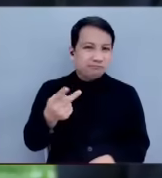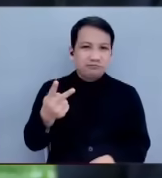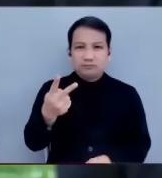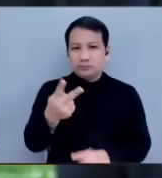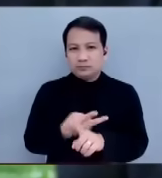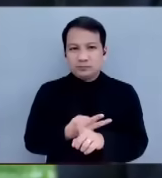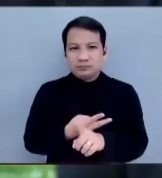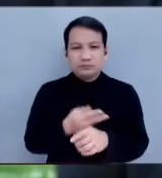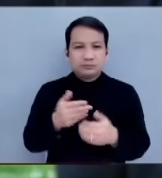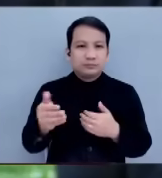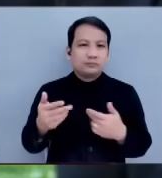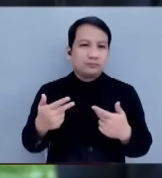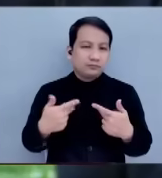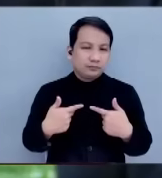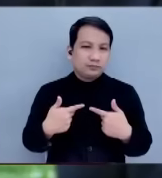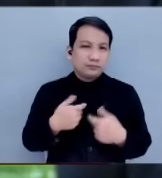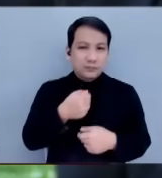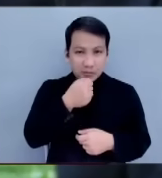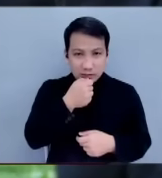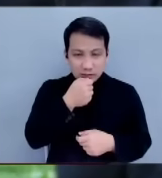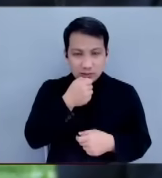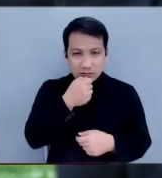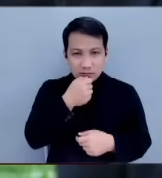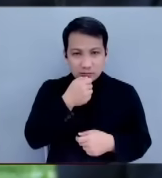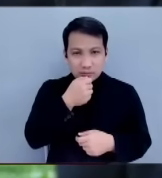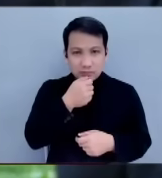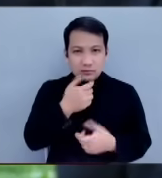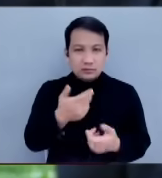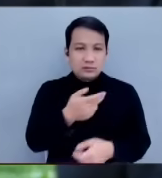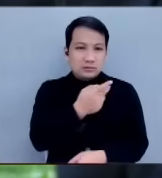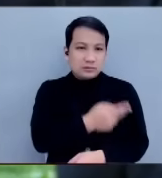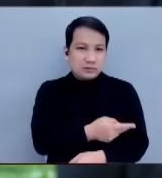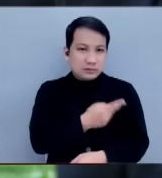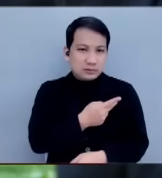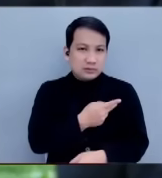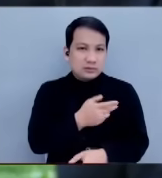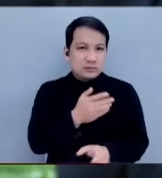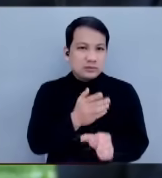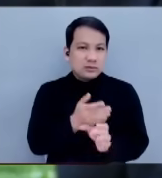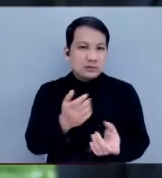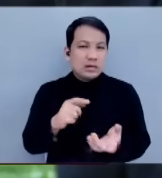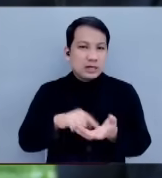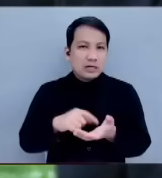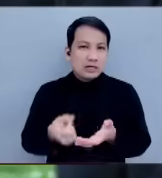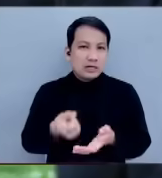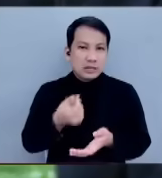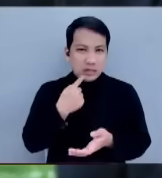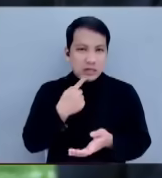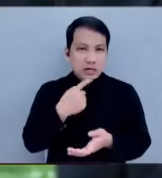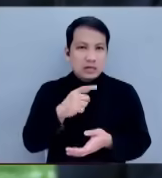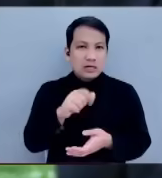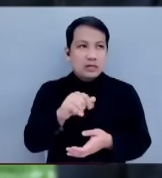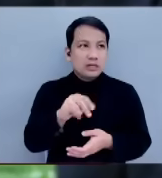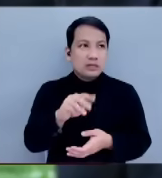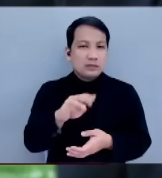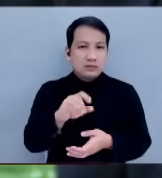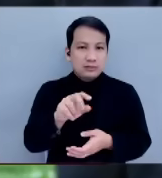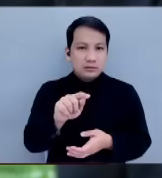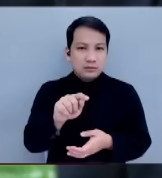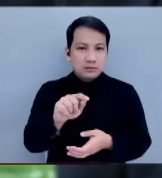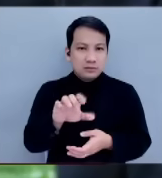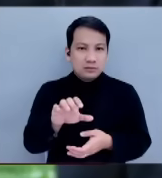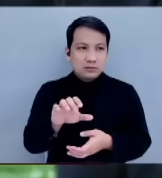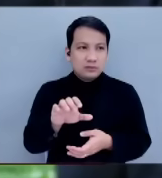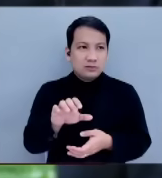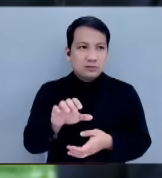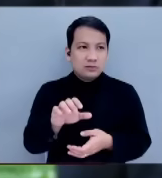have cough, which bothers many patients. Here, it only needs antibiotics. It's walking pneumonia, so it